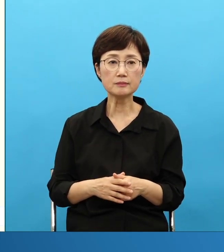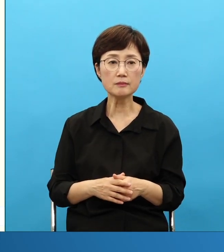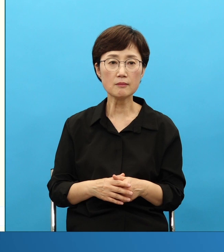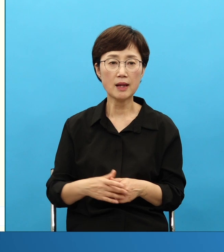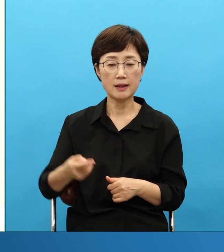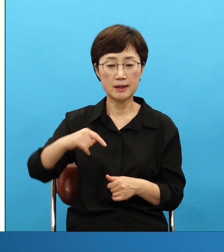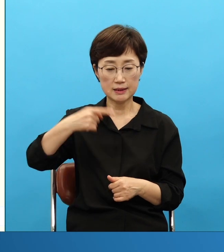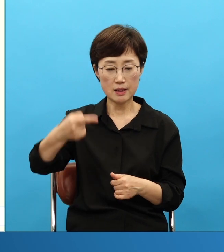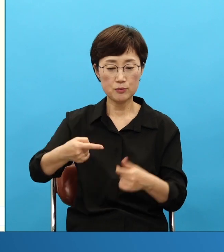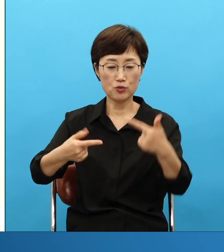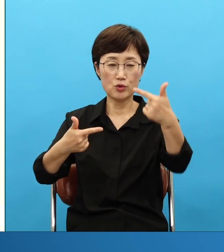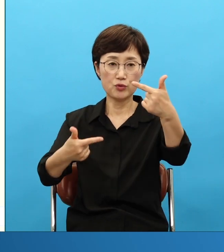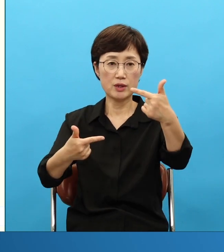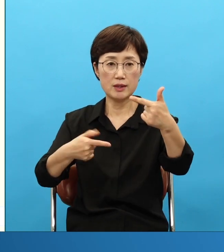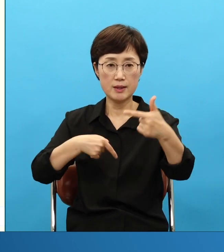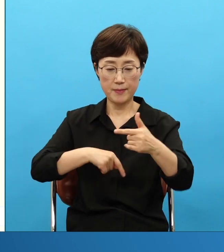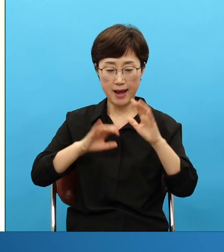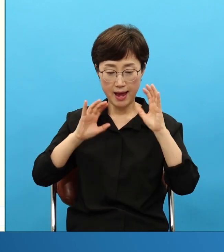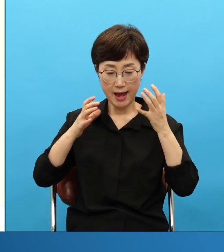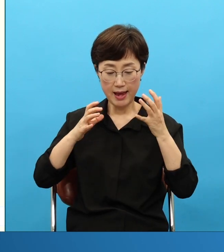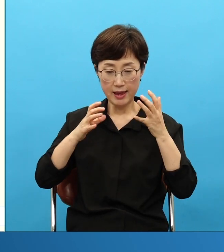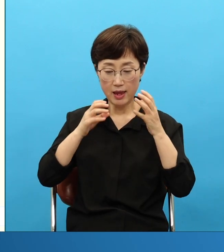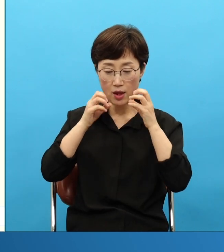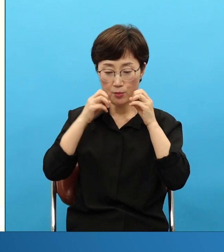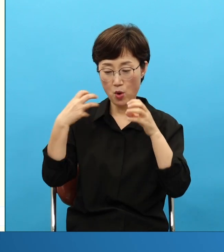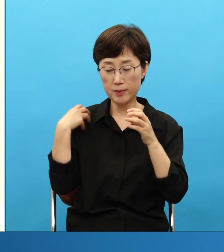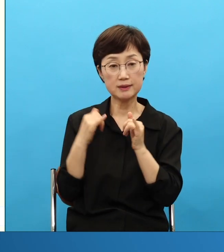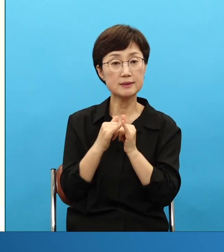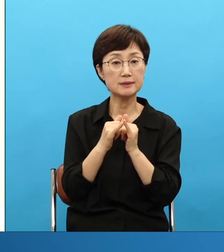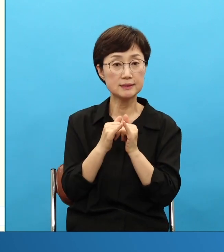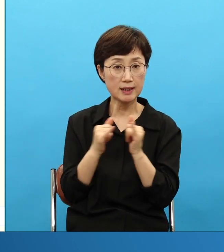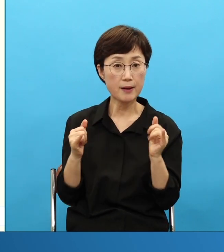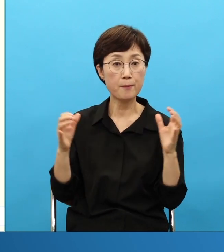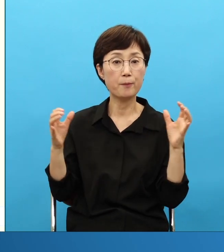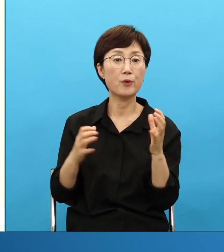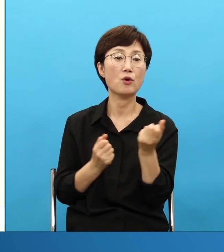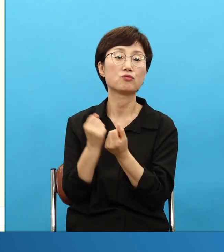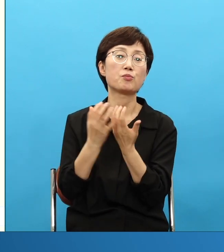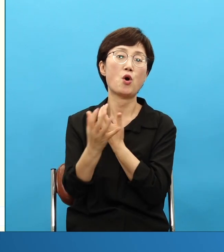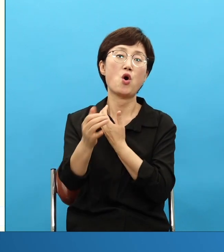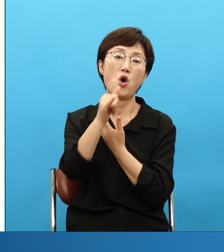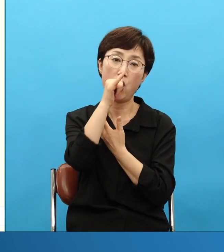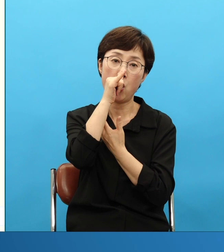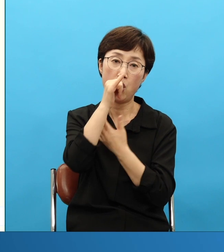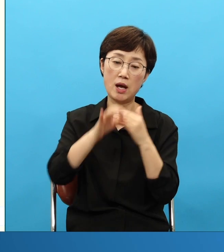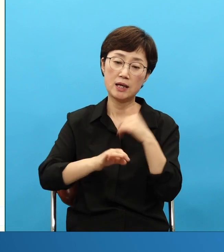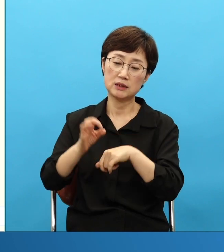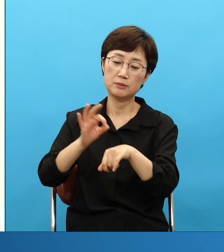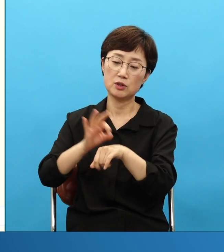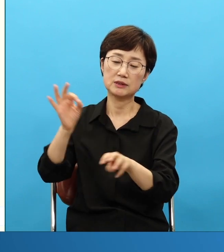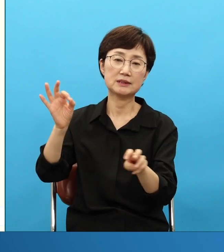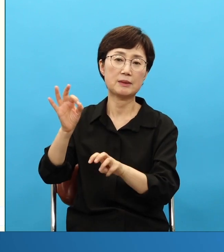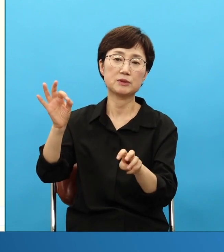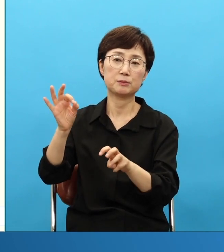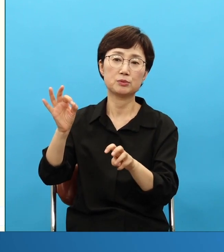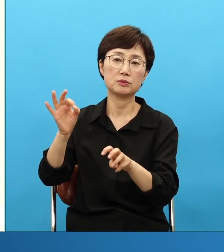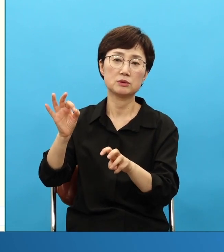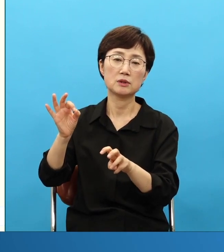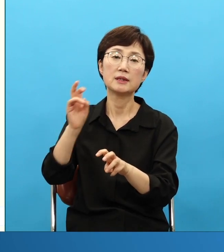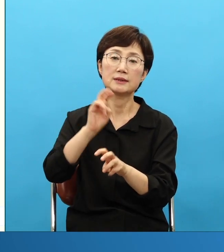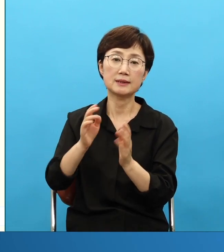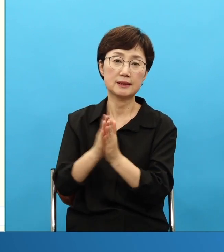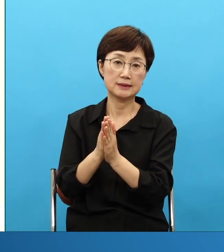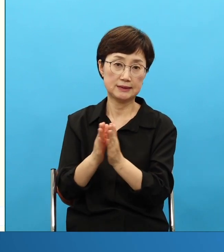이어 6일 열리는 태영아, 유아유치 어린이 사역자 및 교사강습회는 오전 10시 30분 몸찬양으로